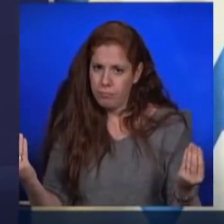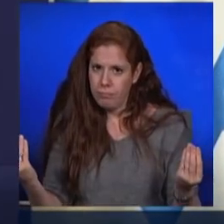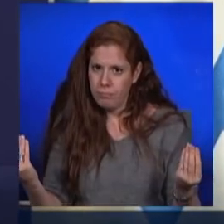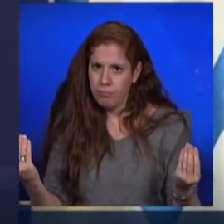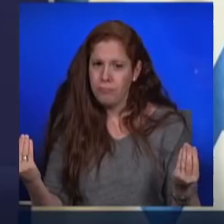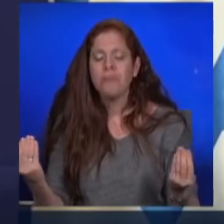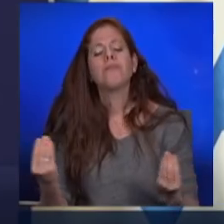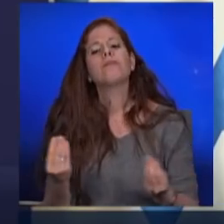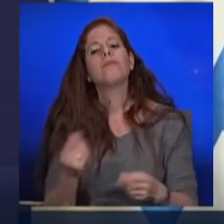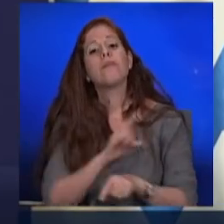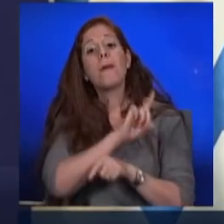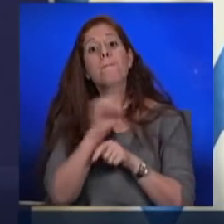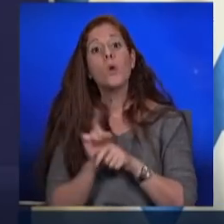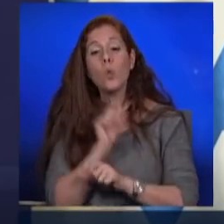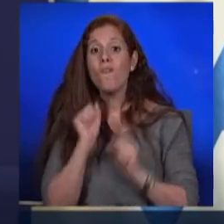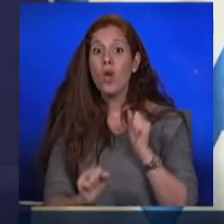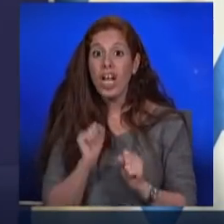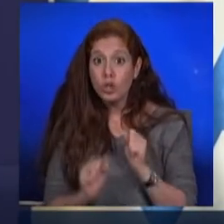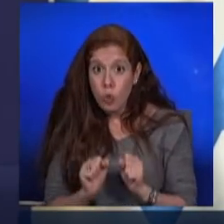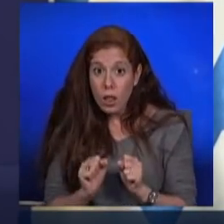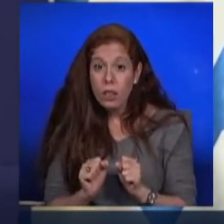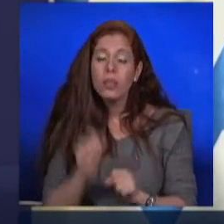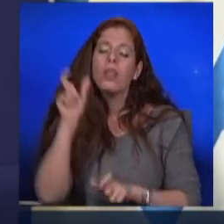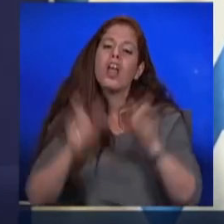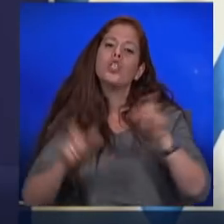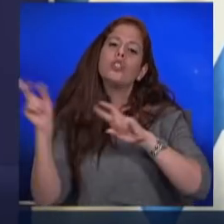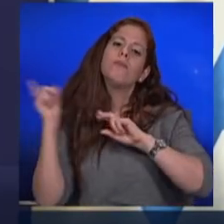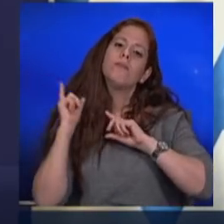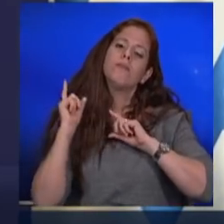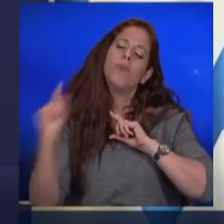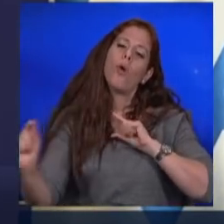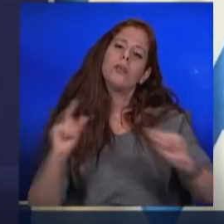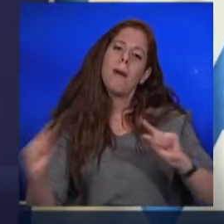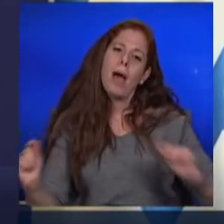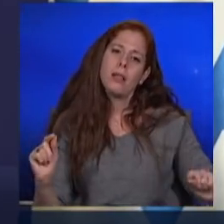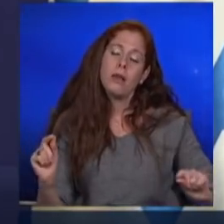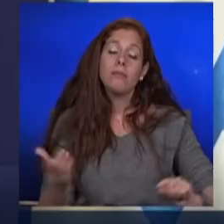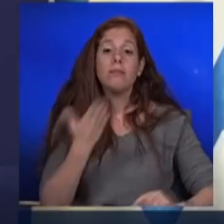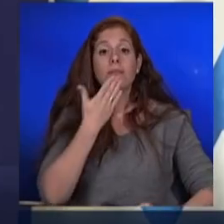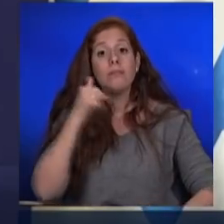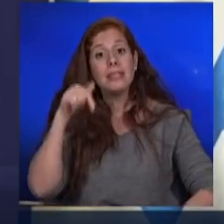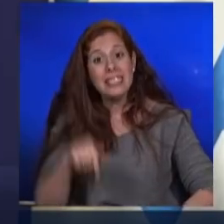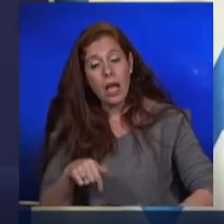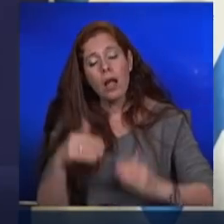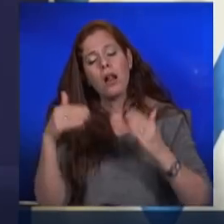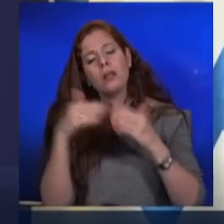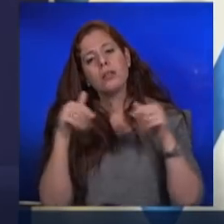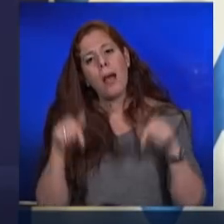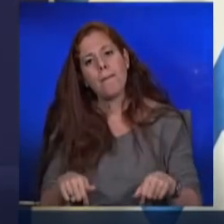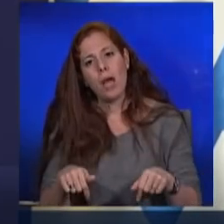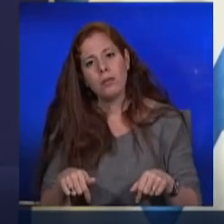בתקופות קשות אנשים חוזרים הביתה, וישראל זה הבית. תהיו